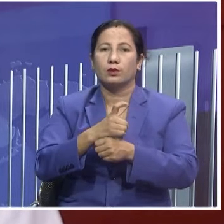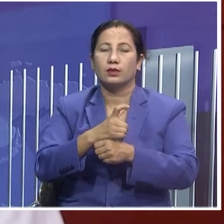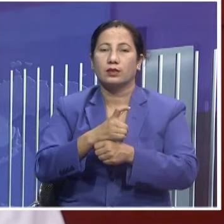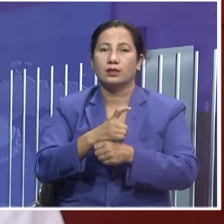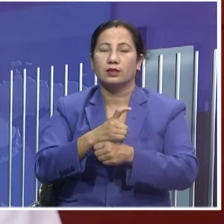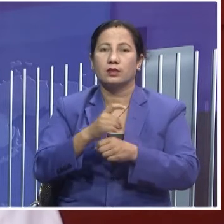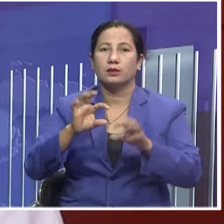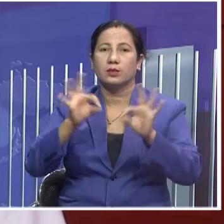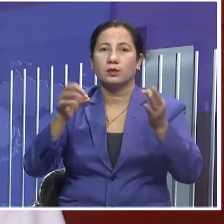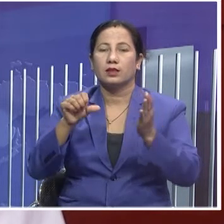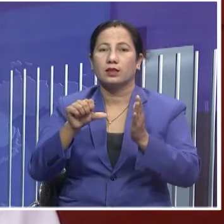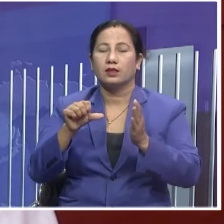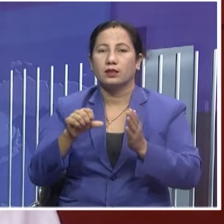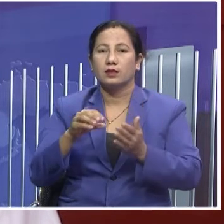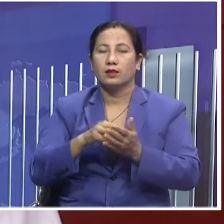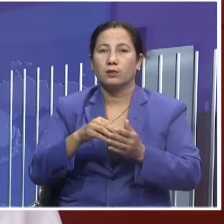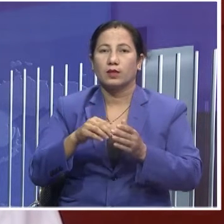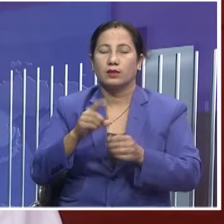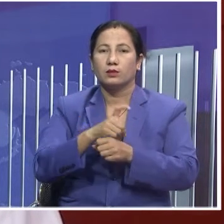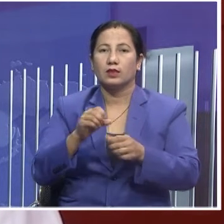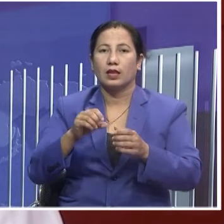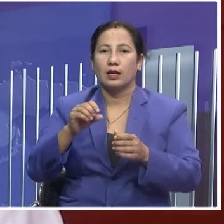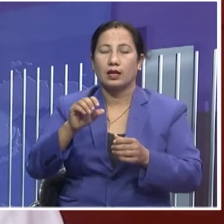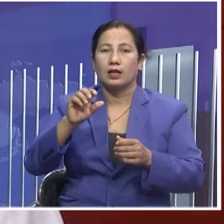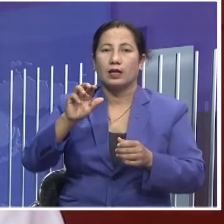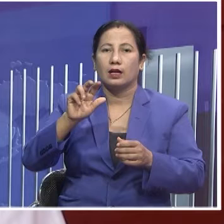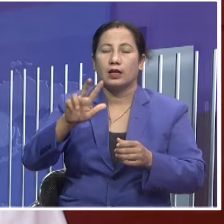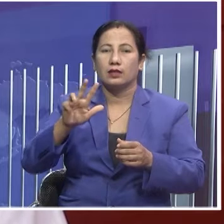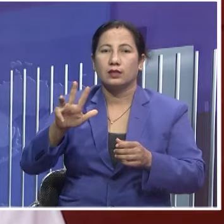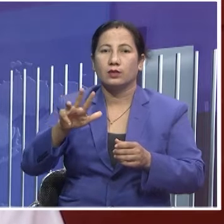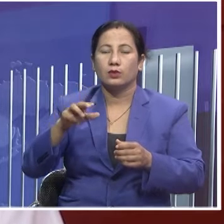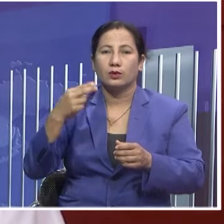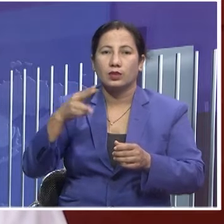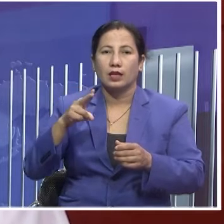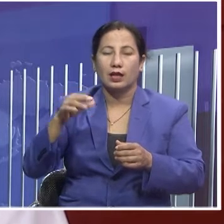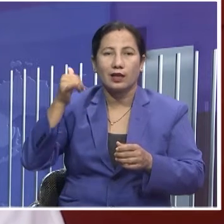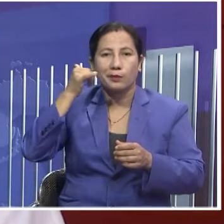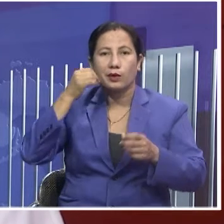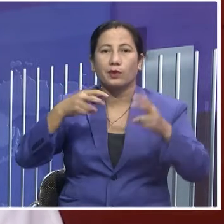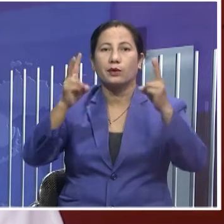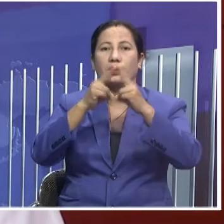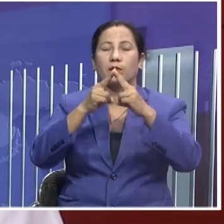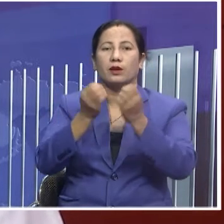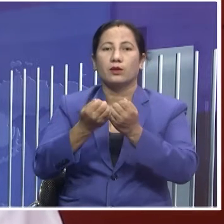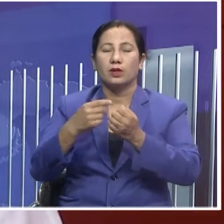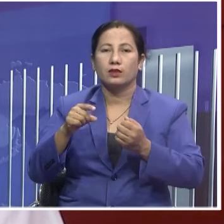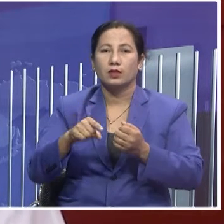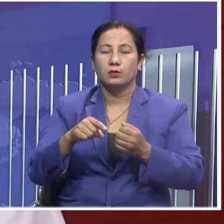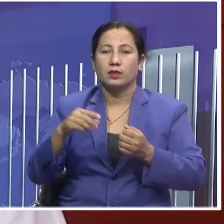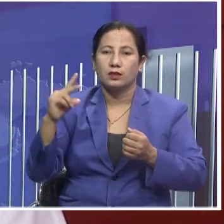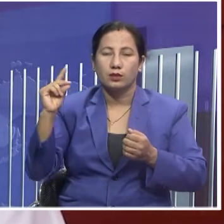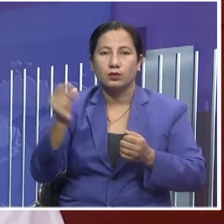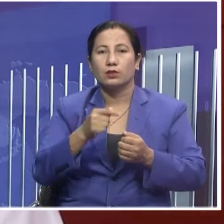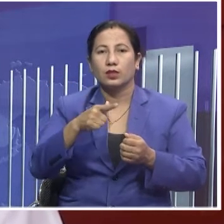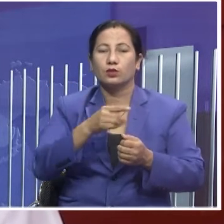ठाउँबाट गुल्मी जिल्लाबाट 8-9 जनाले हामीलाई फोन सम्पर्क गर्नुभएको थियो। त्यसमा हामीले तुरन्तै यसको